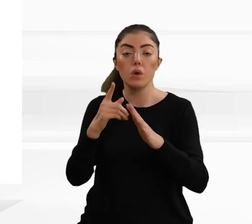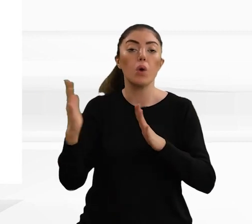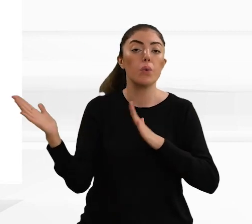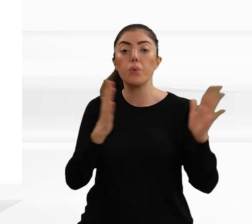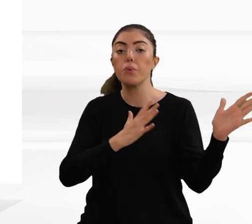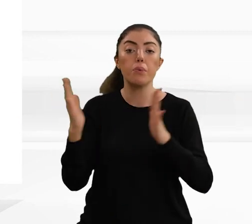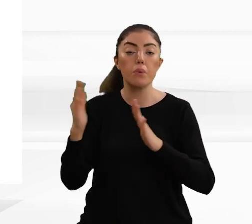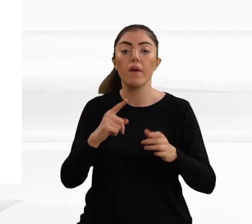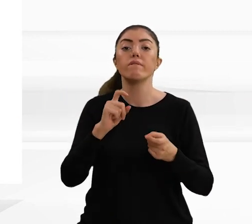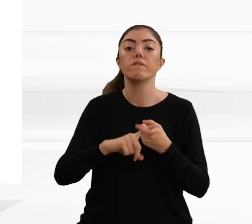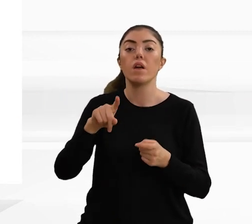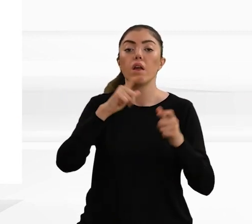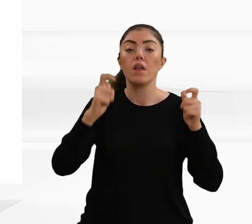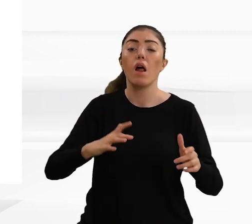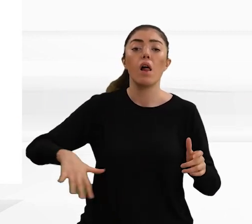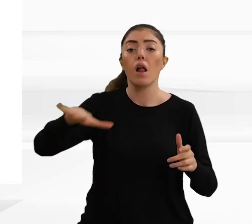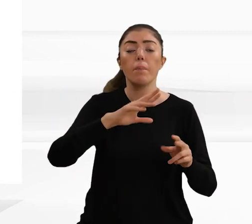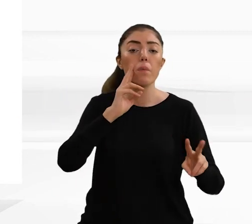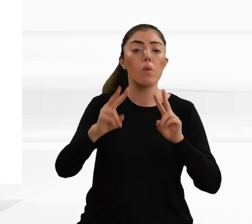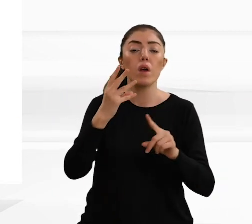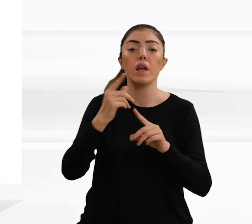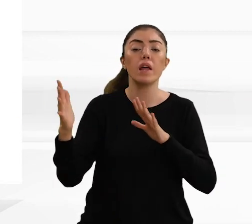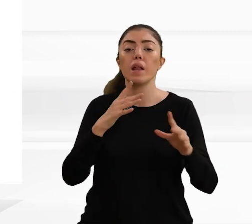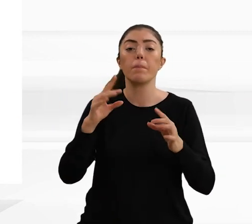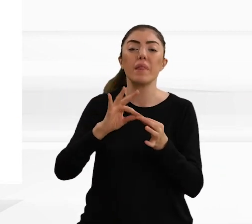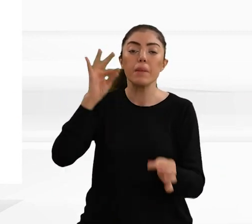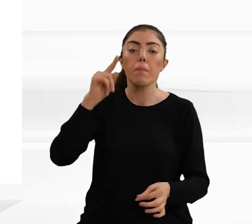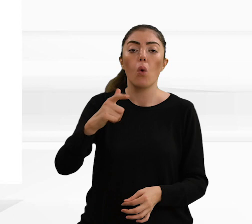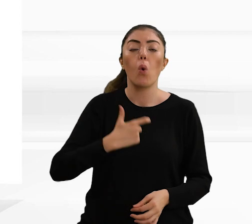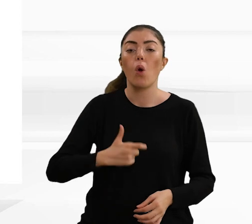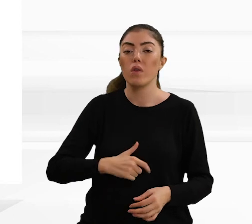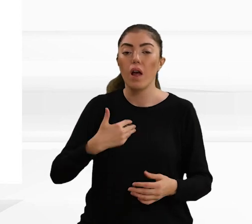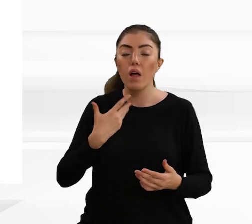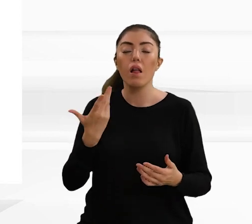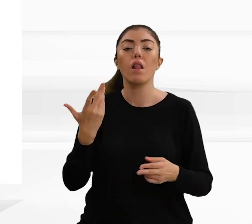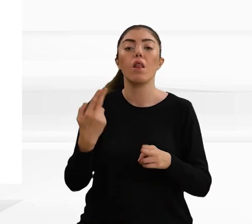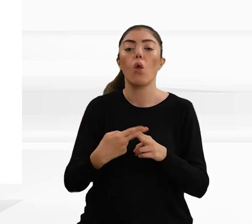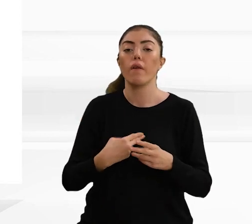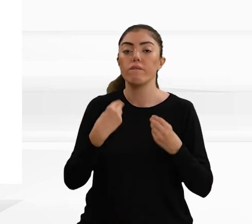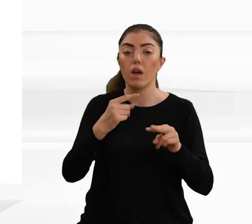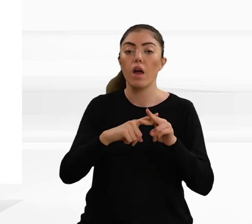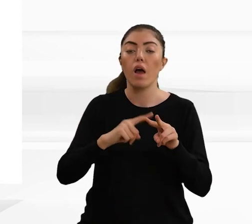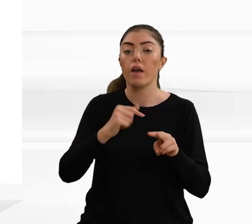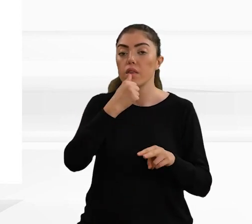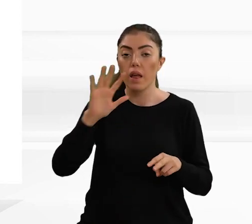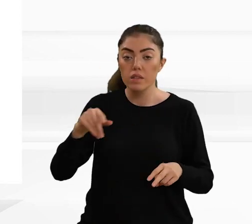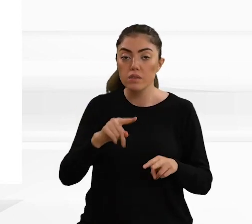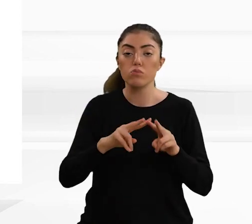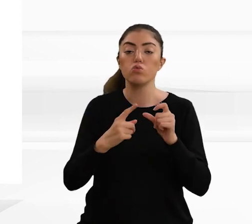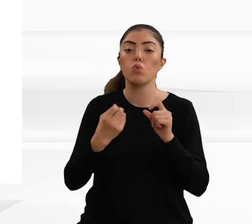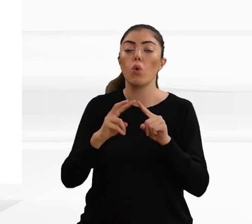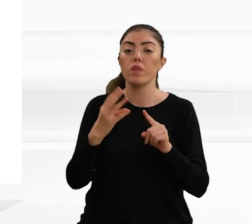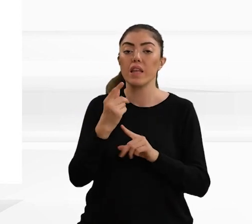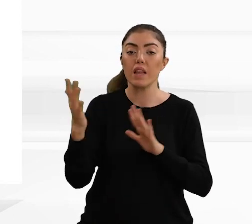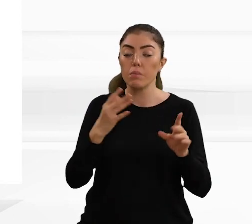rüzgarlar ve yeryüzünde görülen iklim tiplerini örnek verecek olursak Akdeniz iklimi Muson iklimi